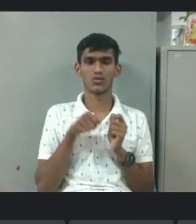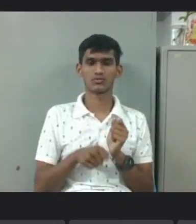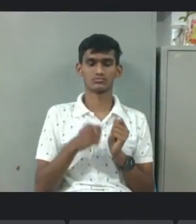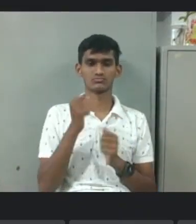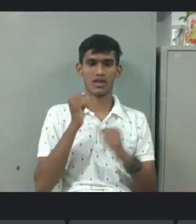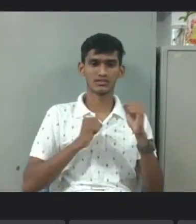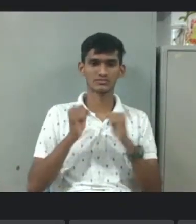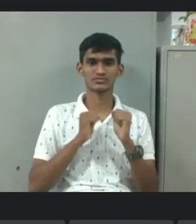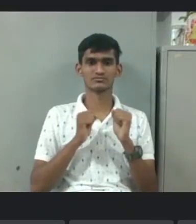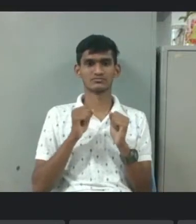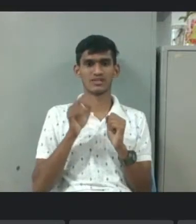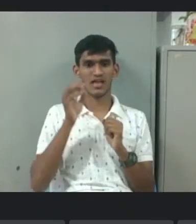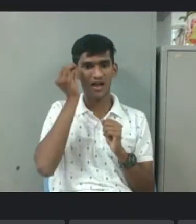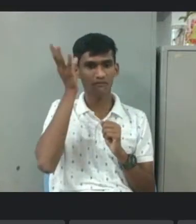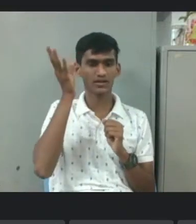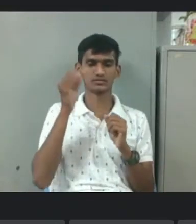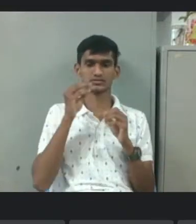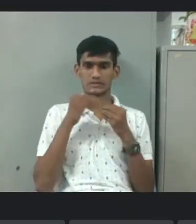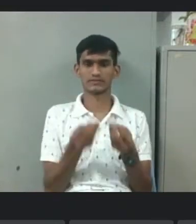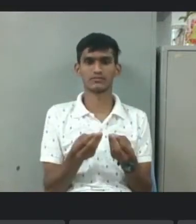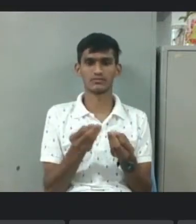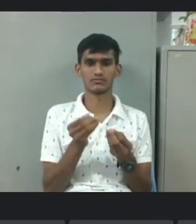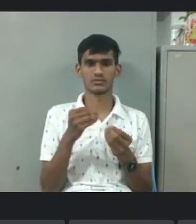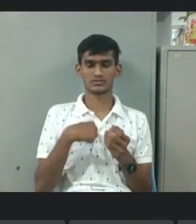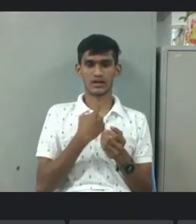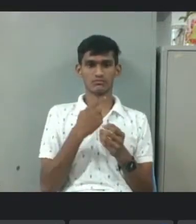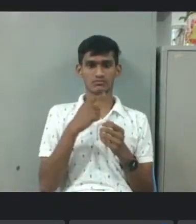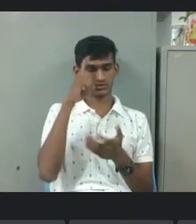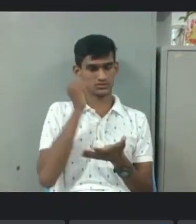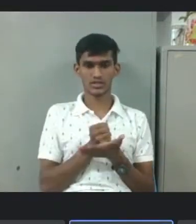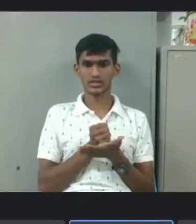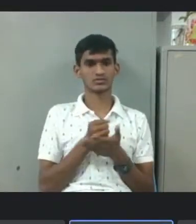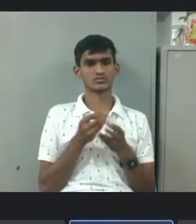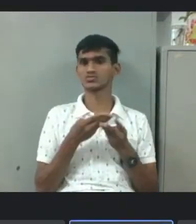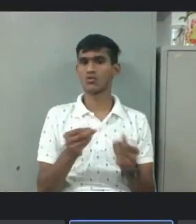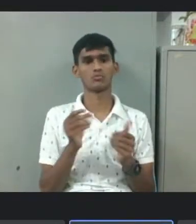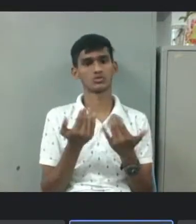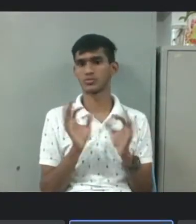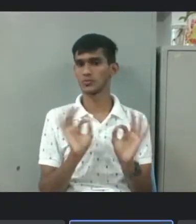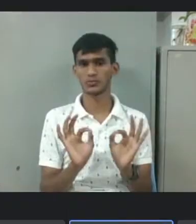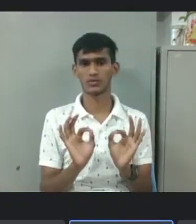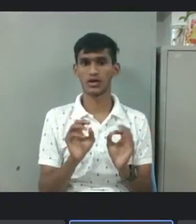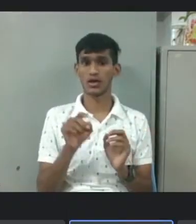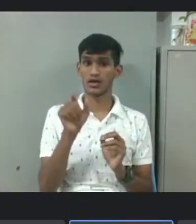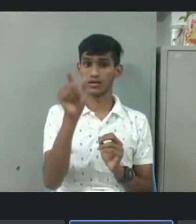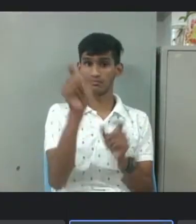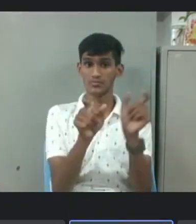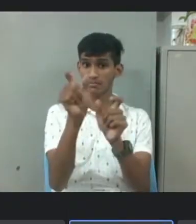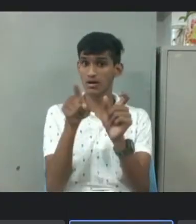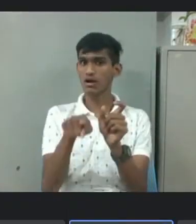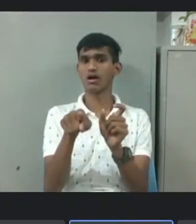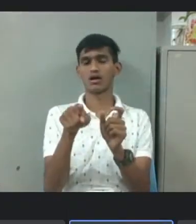ഇത് നമ്മൾ മാത്രം വിചാരിച്ചാൽ മതിയാവില്ലല്ലോ, അവരും കൂടി അവർക്ക് ഇതിനുള്ള അതിന് നമുക്ക് എന്ത് ചെയ്യാൻ പറ്റും? അതെ, ഗവൺമെന്റ്